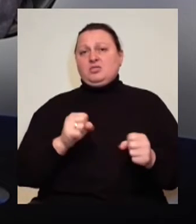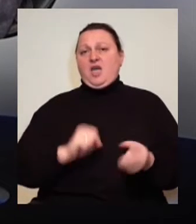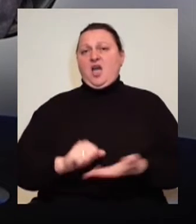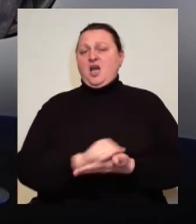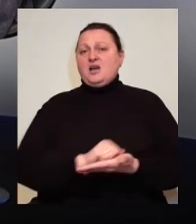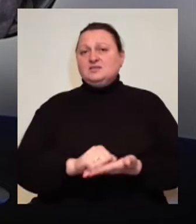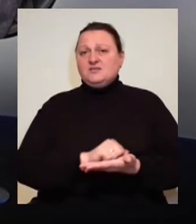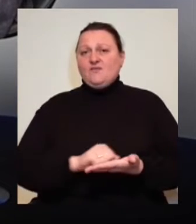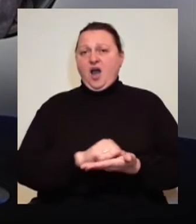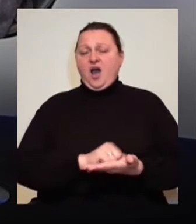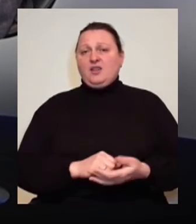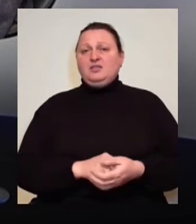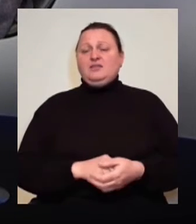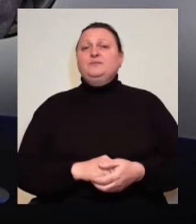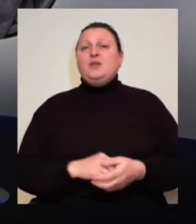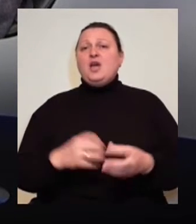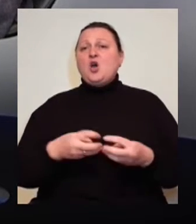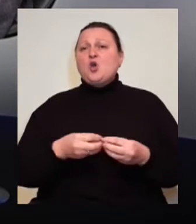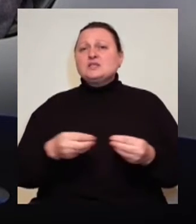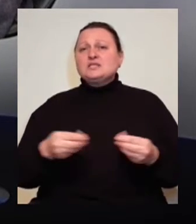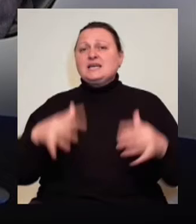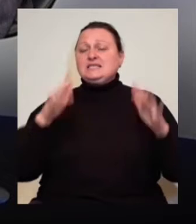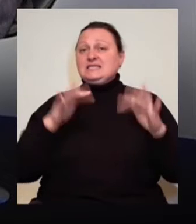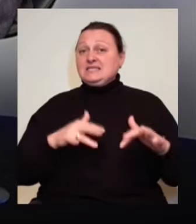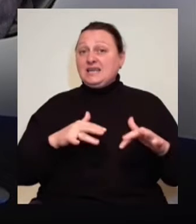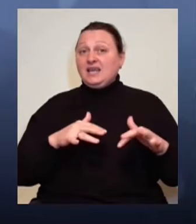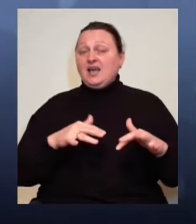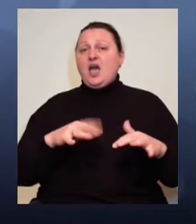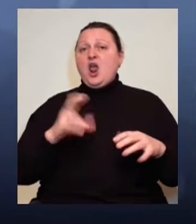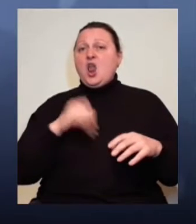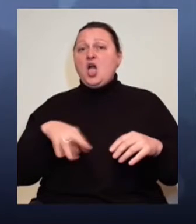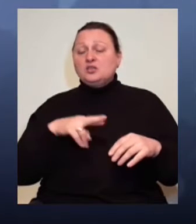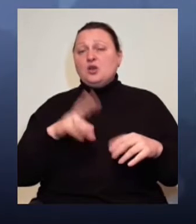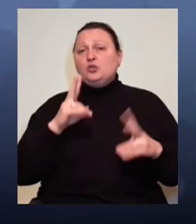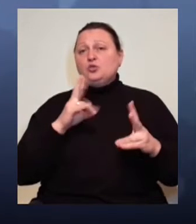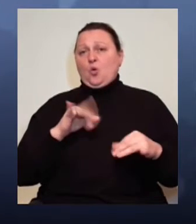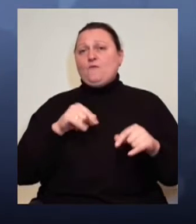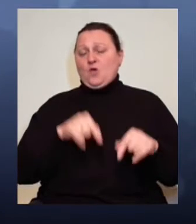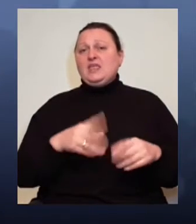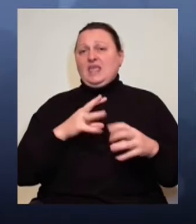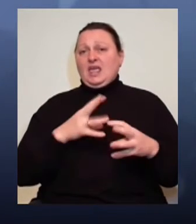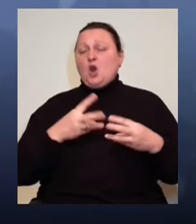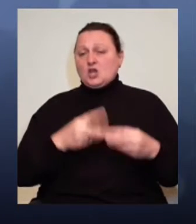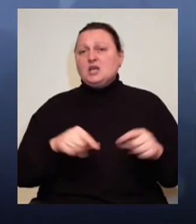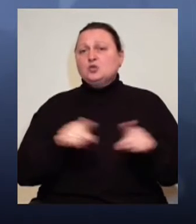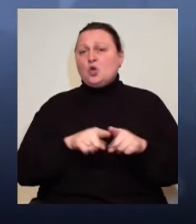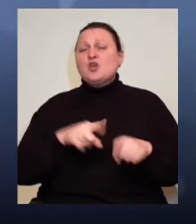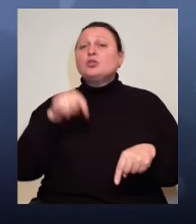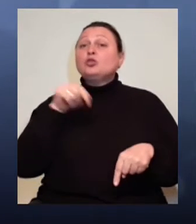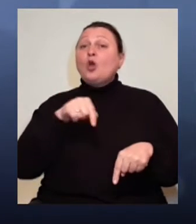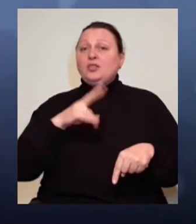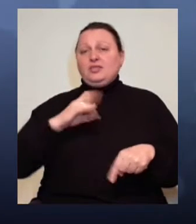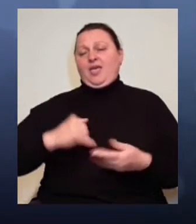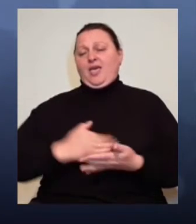які з солью, вони роз'їдають сніг та льод, але вони роз'їдають і той неякісний